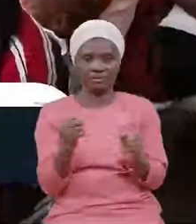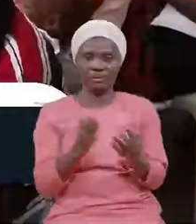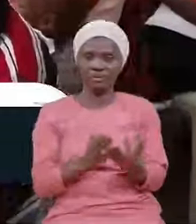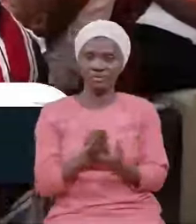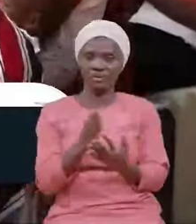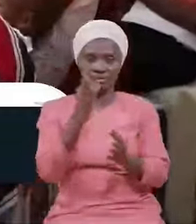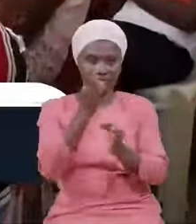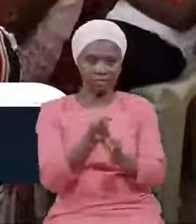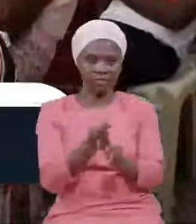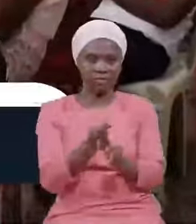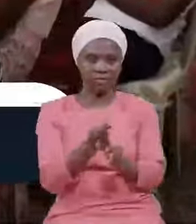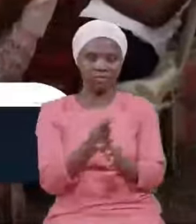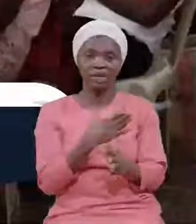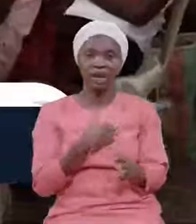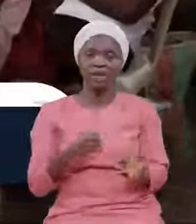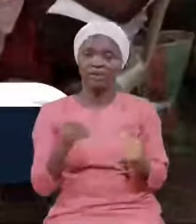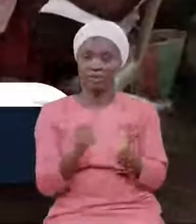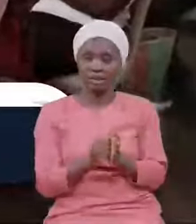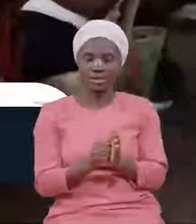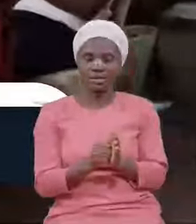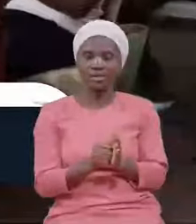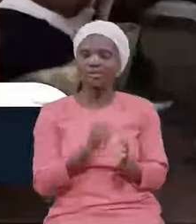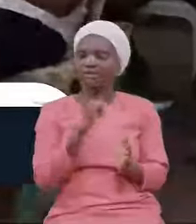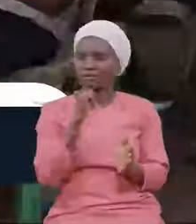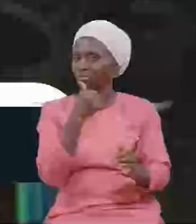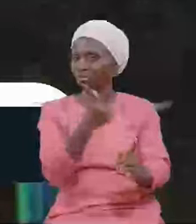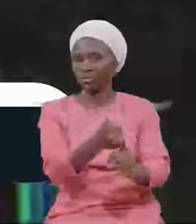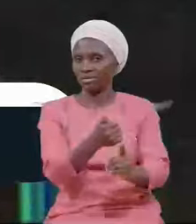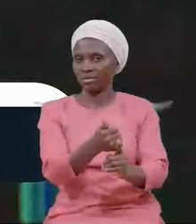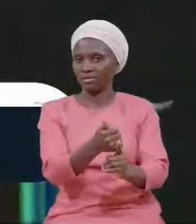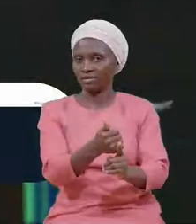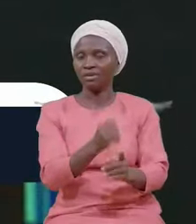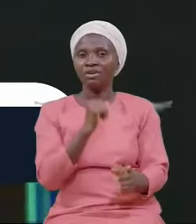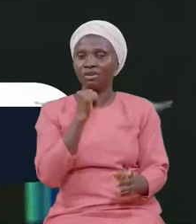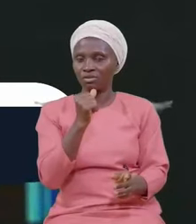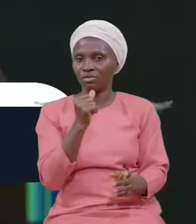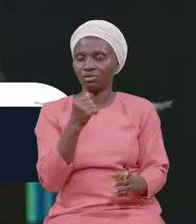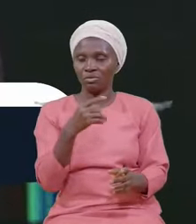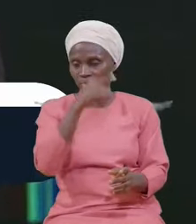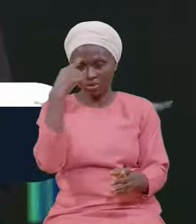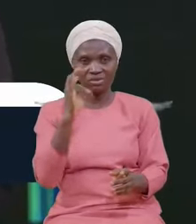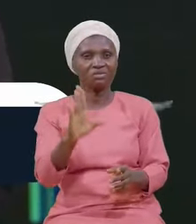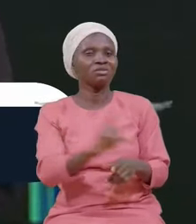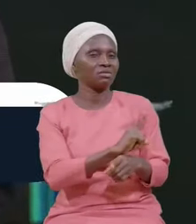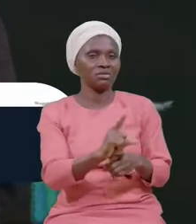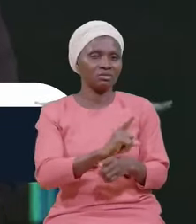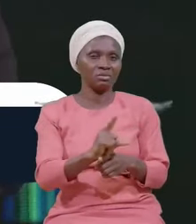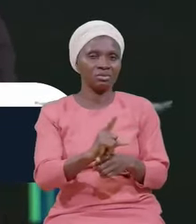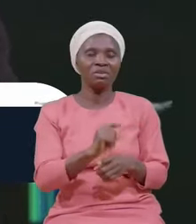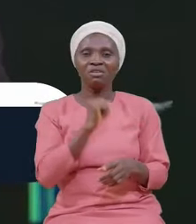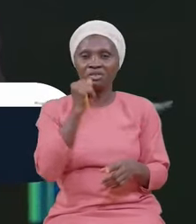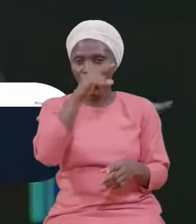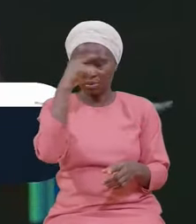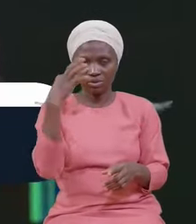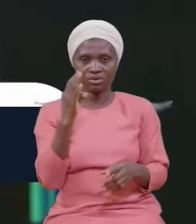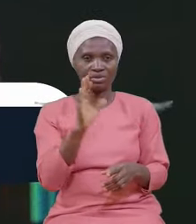de la foi. Et cela ne vient pas de vous, pas de ton travail, par